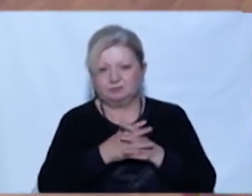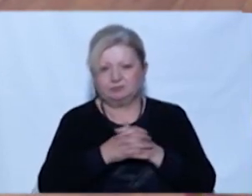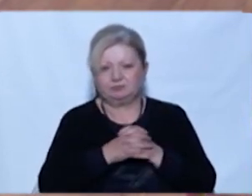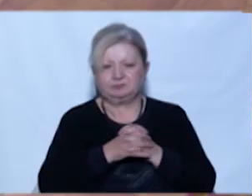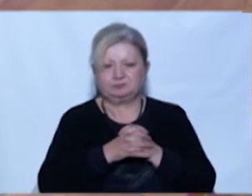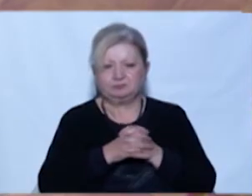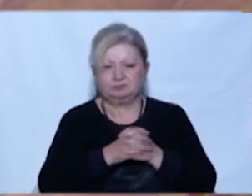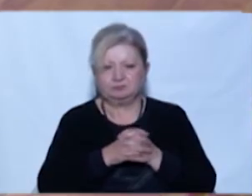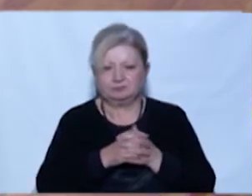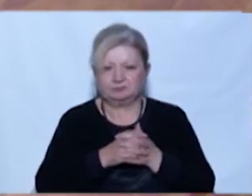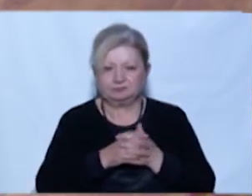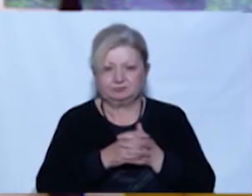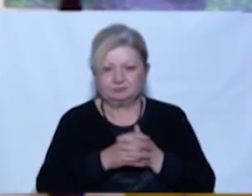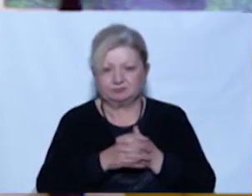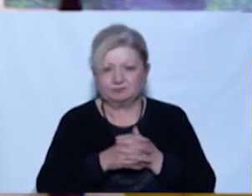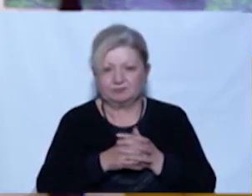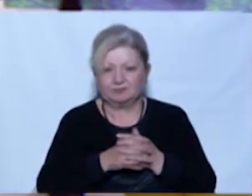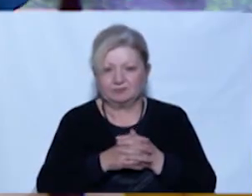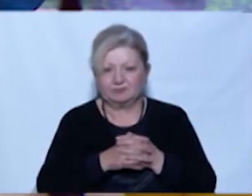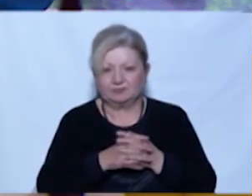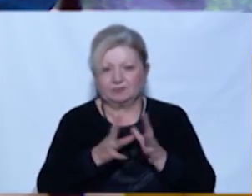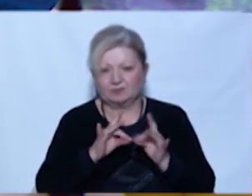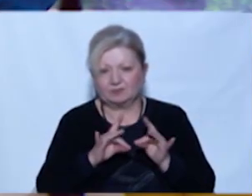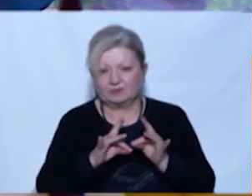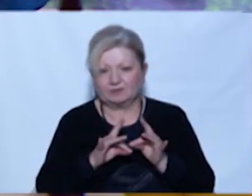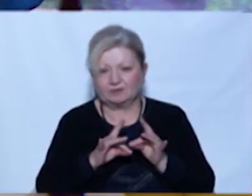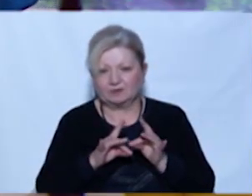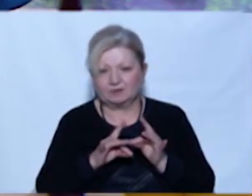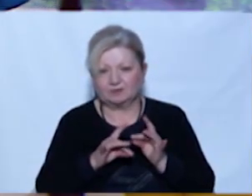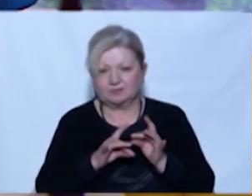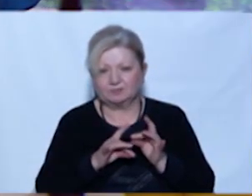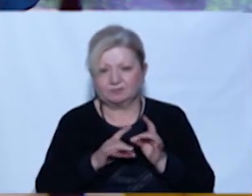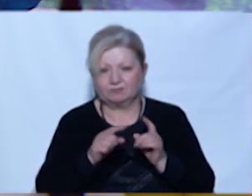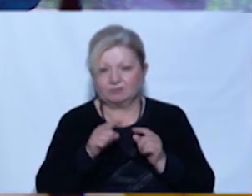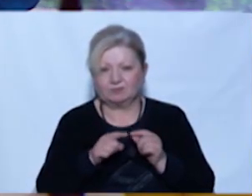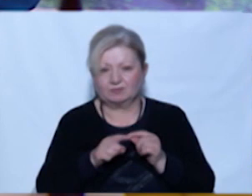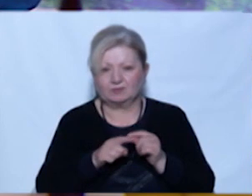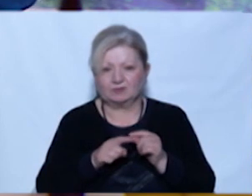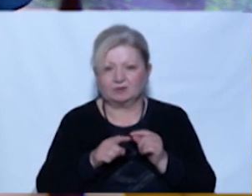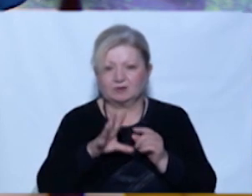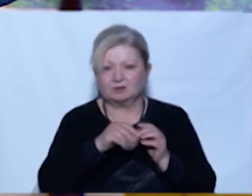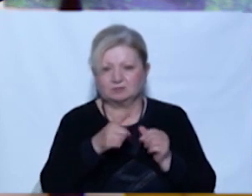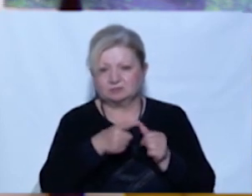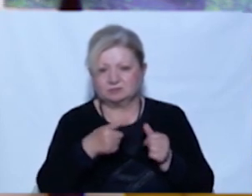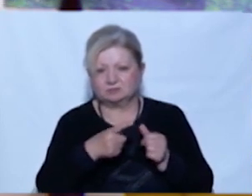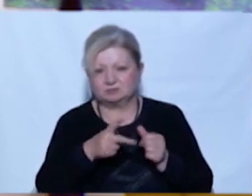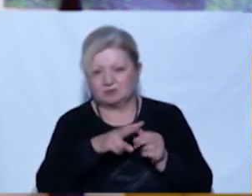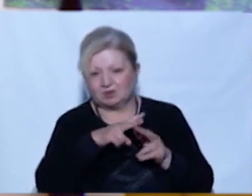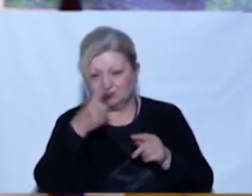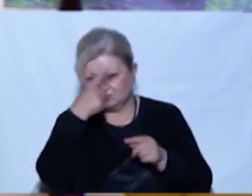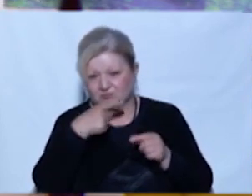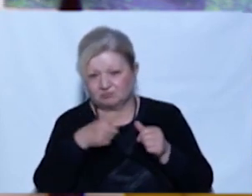შირვანშა და შაჰენშა და ასე შემდეგ, მაგრამ საუბედუროდ ეს მსგავსება მხოლოდ